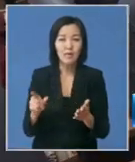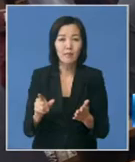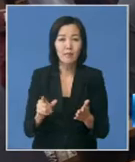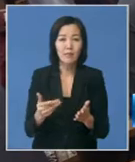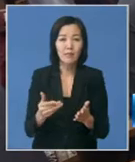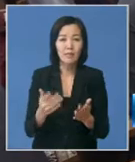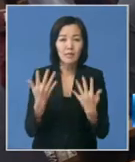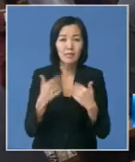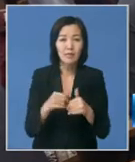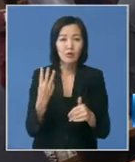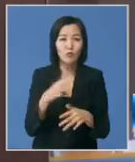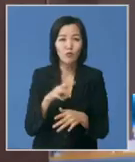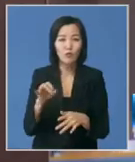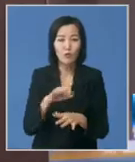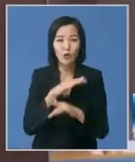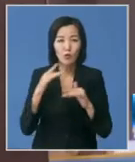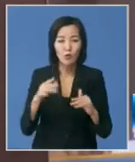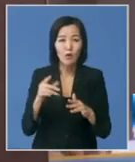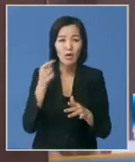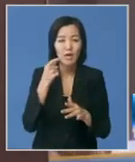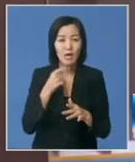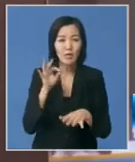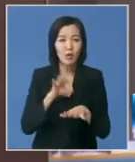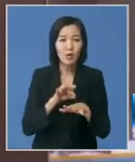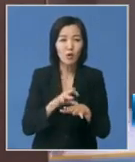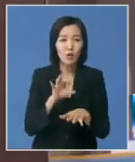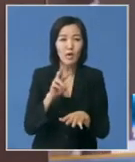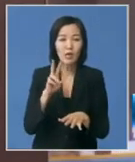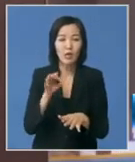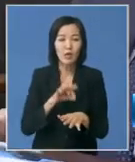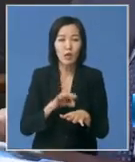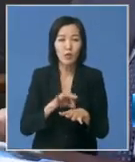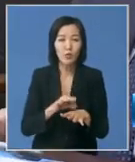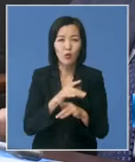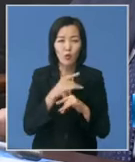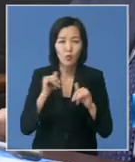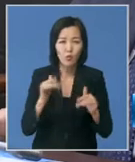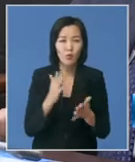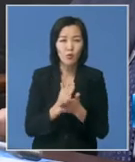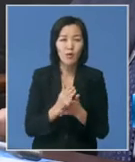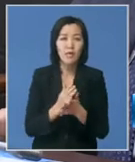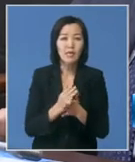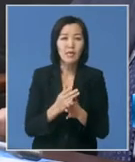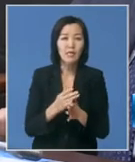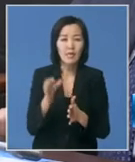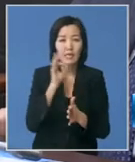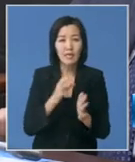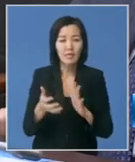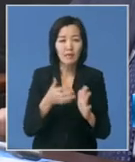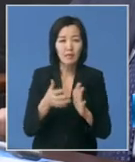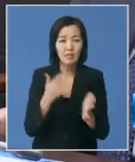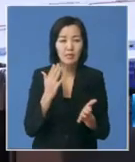миллионнан асқан. Қант диабеті мен онкологиялық ауруларға шалдыққандардың саны артып келеді. Сәйкесінше дәрі тапшылығы да сезіліп